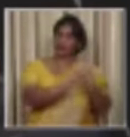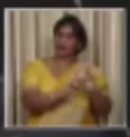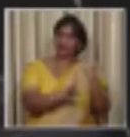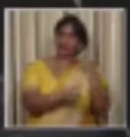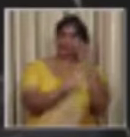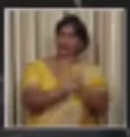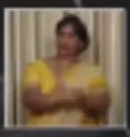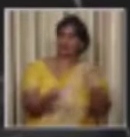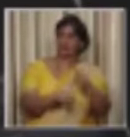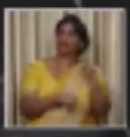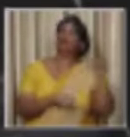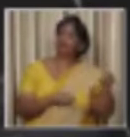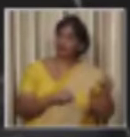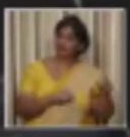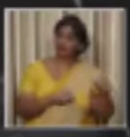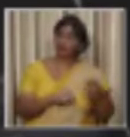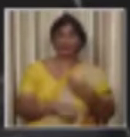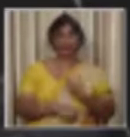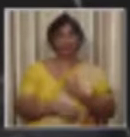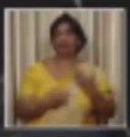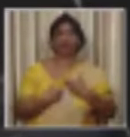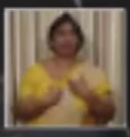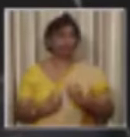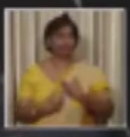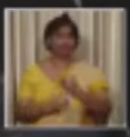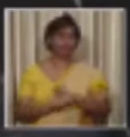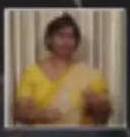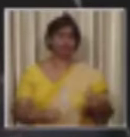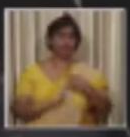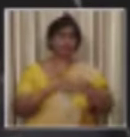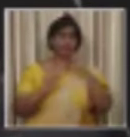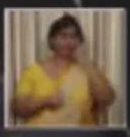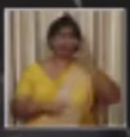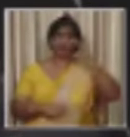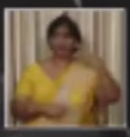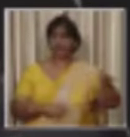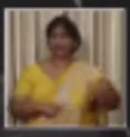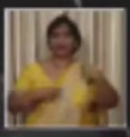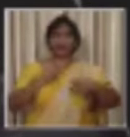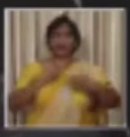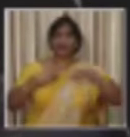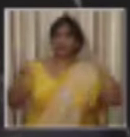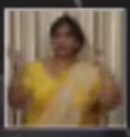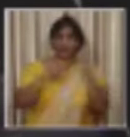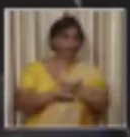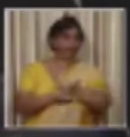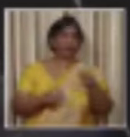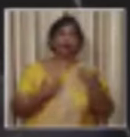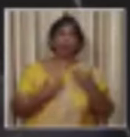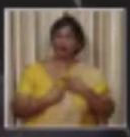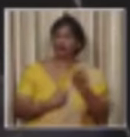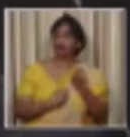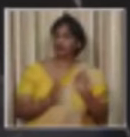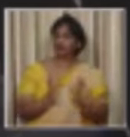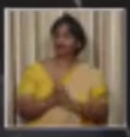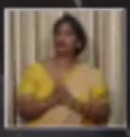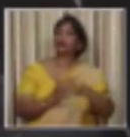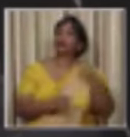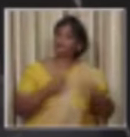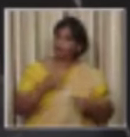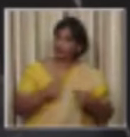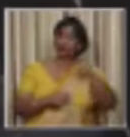කොටන්නේ. ඒ අයට චූන් වුණාට අපිට චූන් නැහැ, රටේ ජනතාවට චූන් නැහැ. අපි විවාද වලින් පලා යන්නේ නැහැ. අපේ ආර්ථික කමිටු